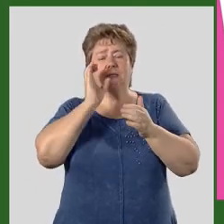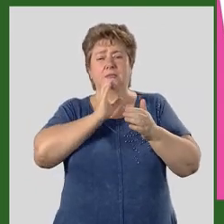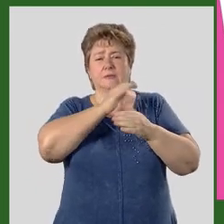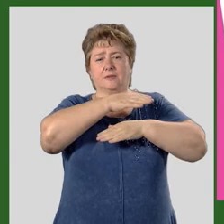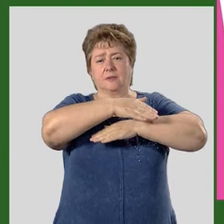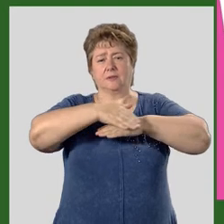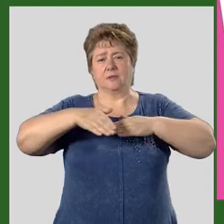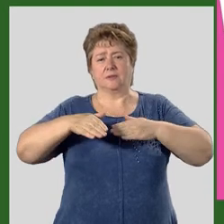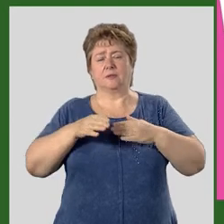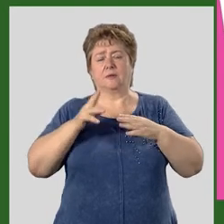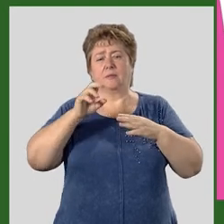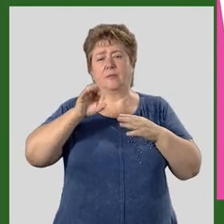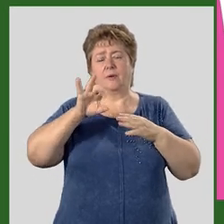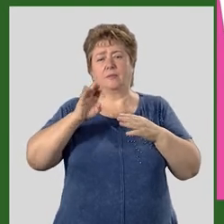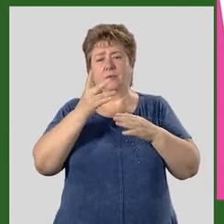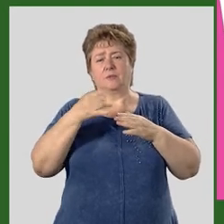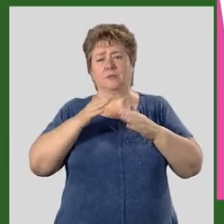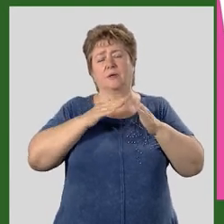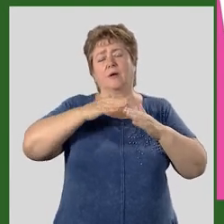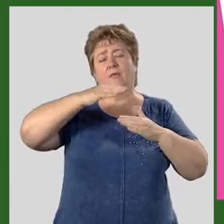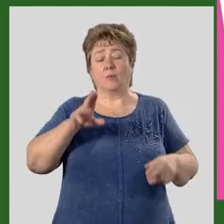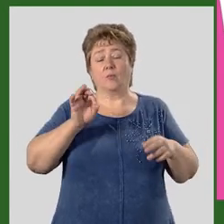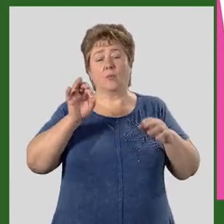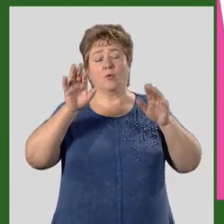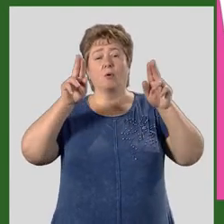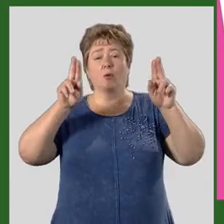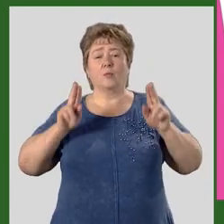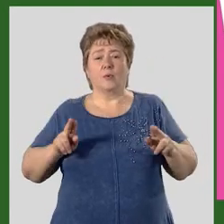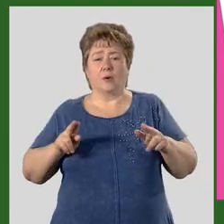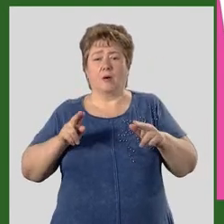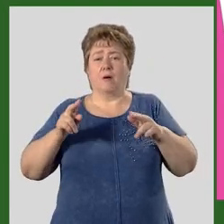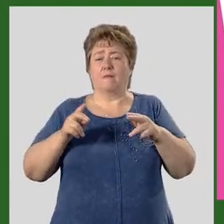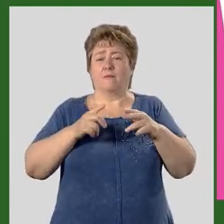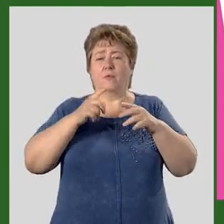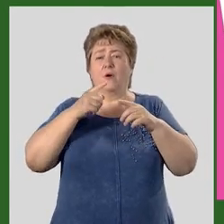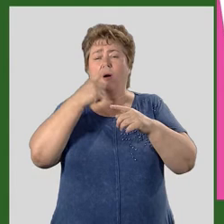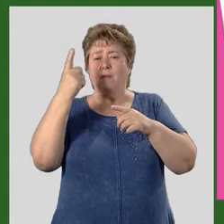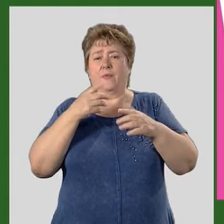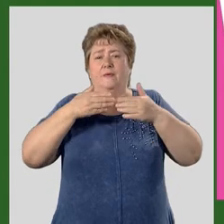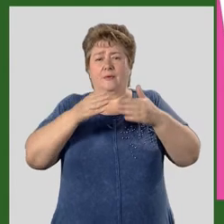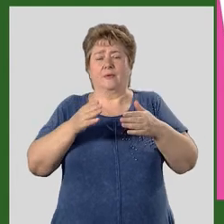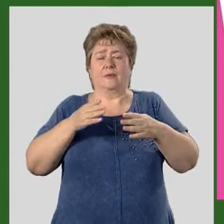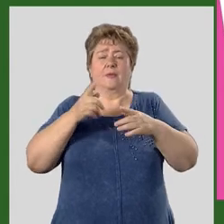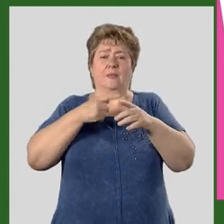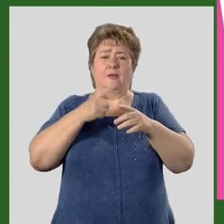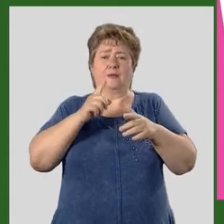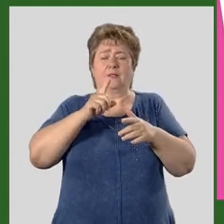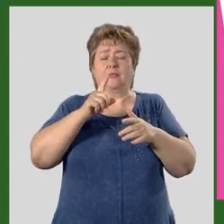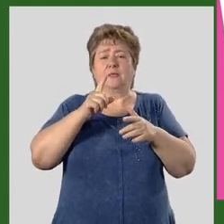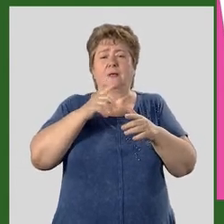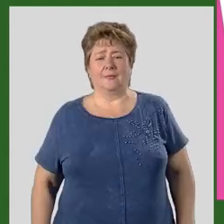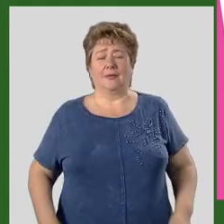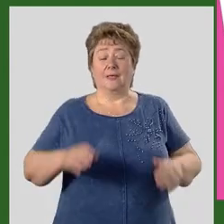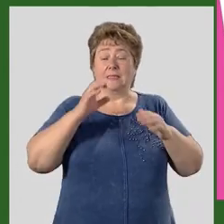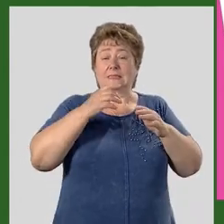северной границей Памирской выси. По праву первооткрывателя назвал хребет